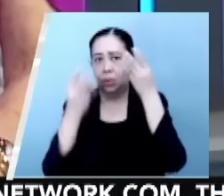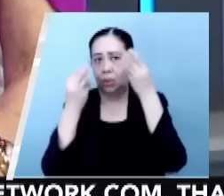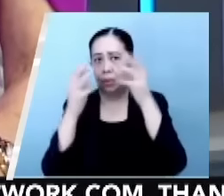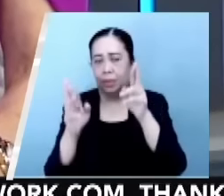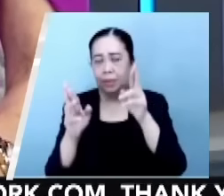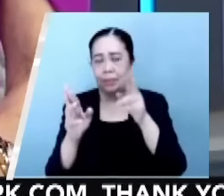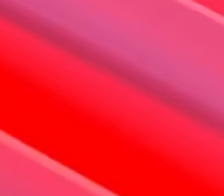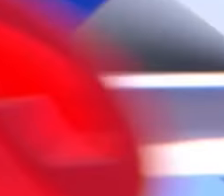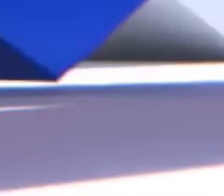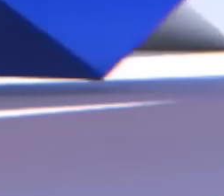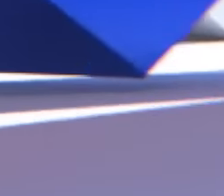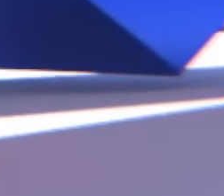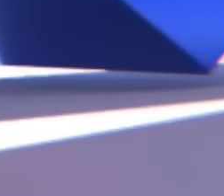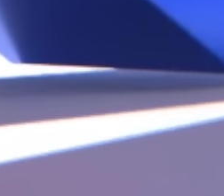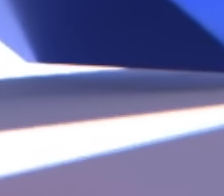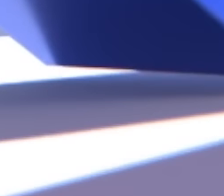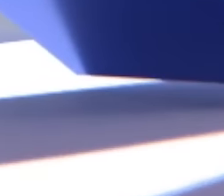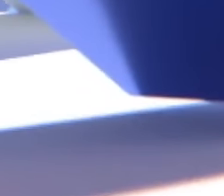si Mav Gonzalez.